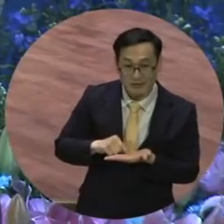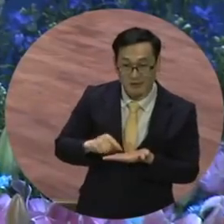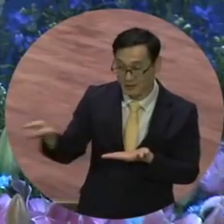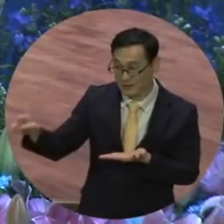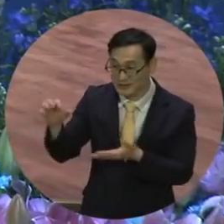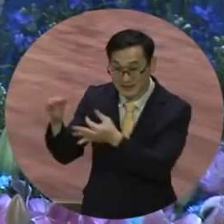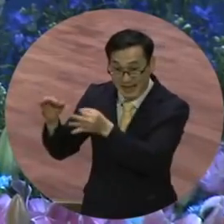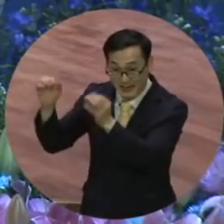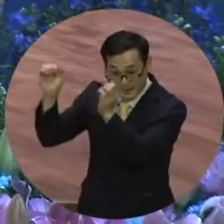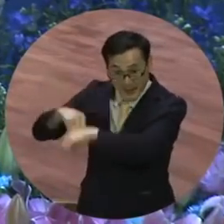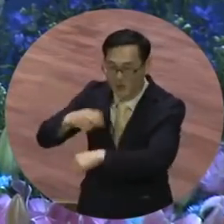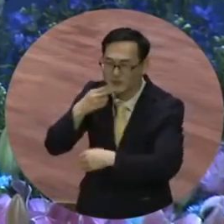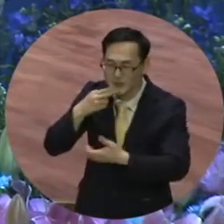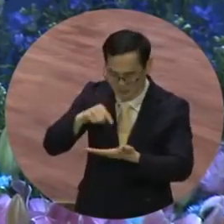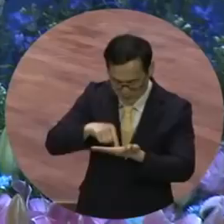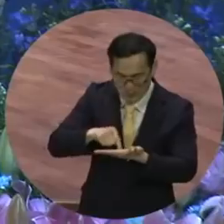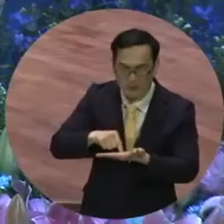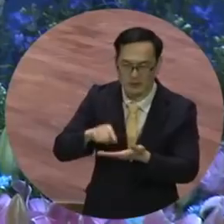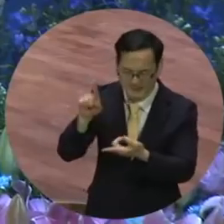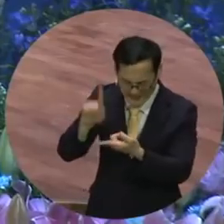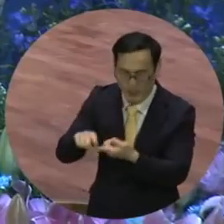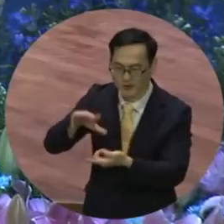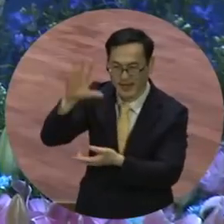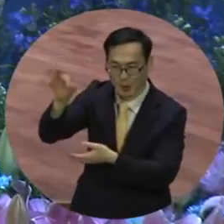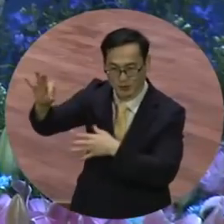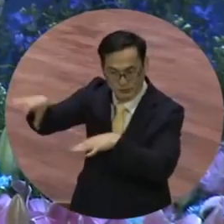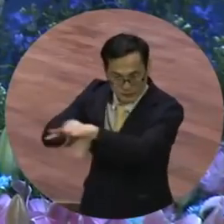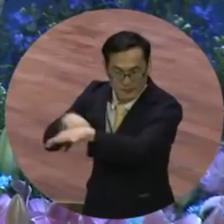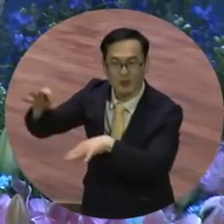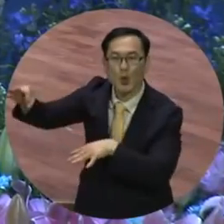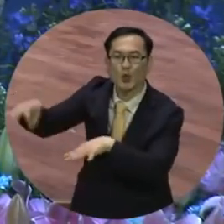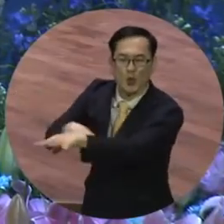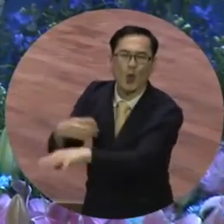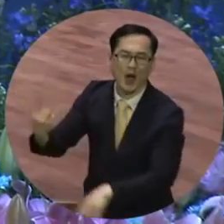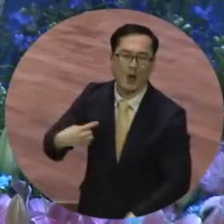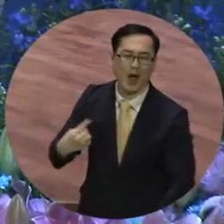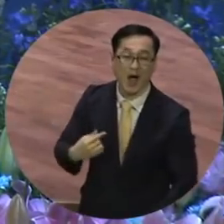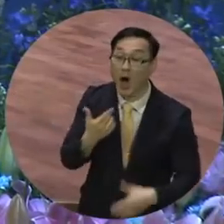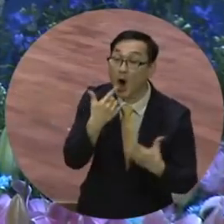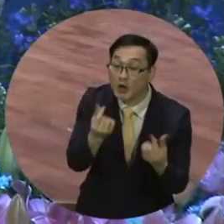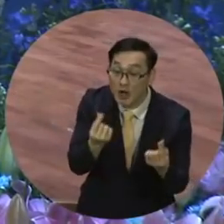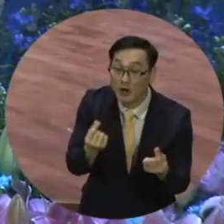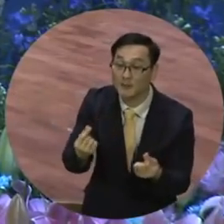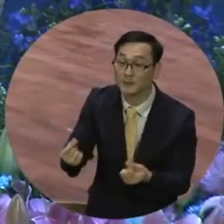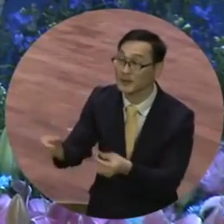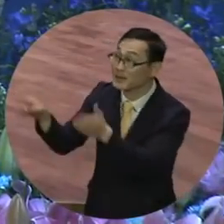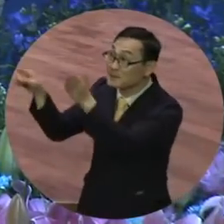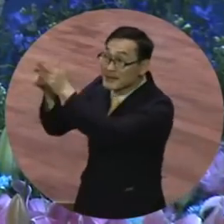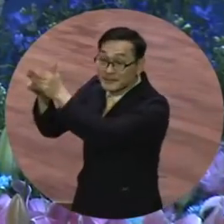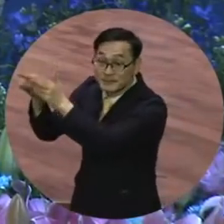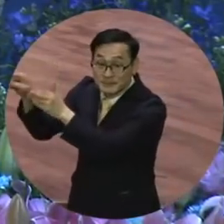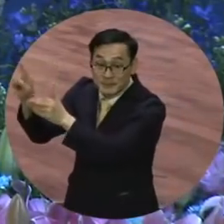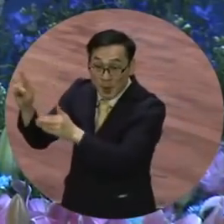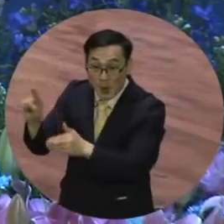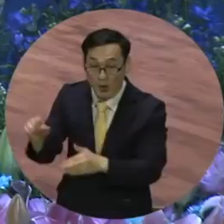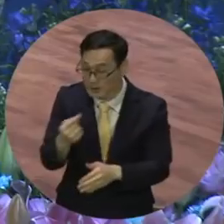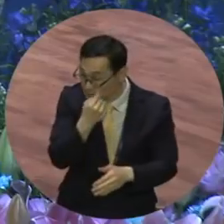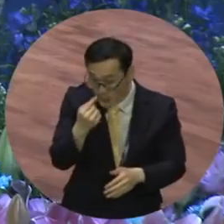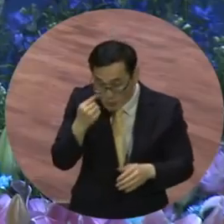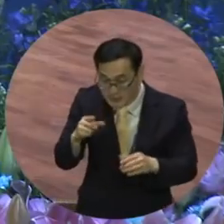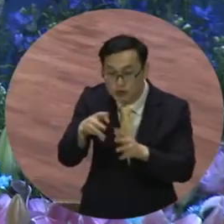자, 여러분의 믿음은 보장된 수표인 줄 믿으시기 바랍니다. 믿기만 하면 그래. 보장된 수표라니까요.